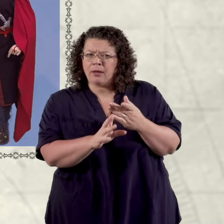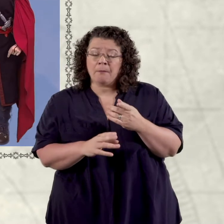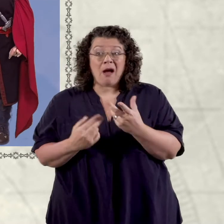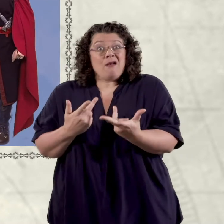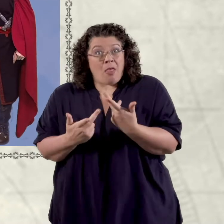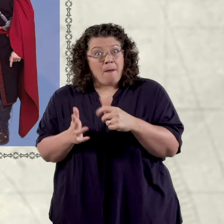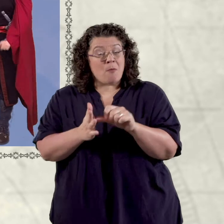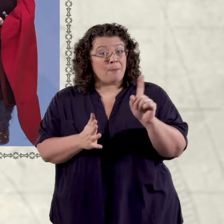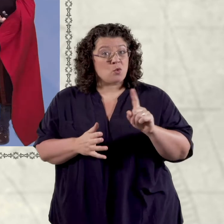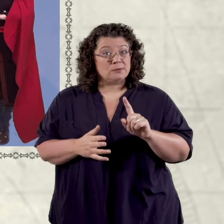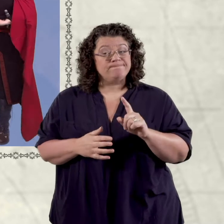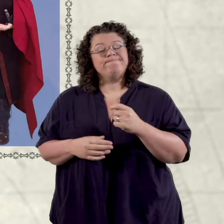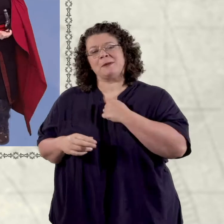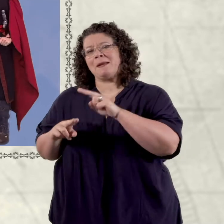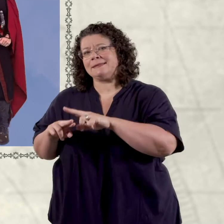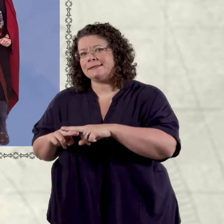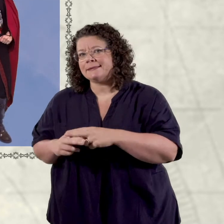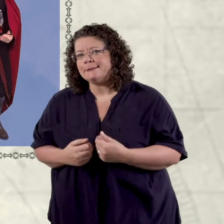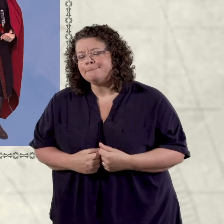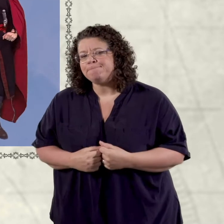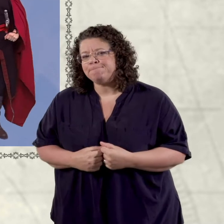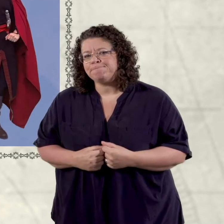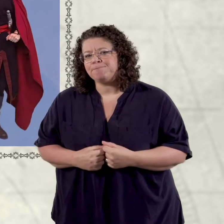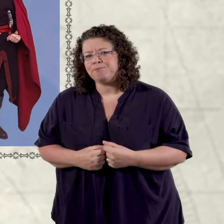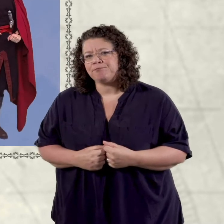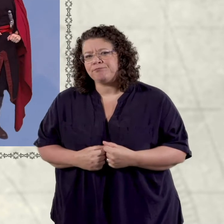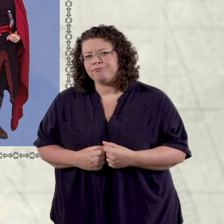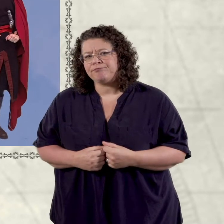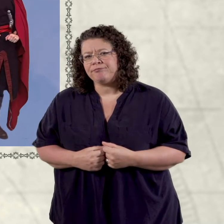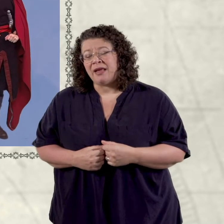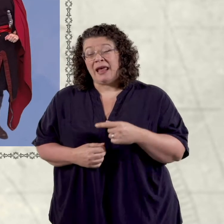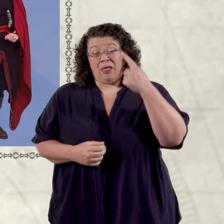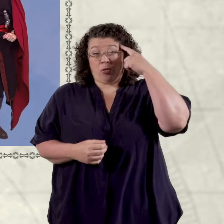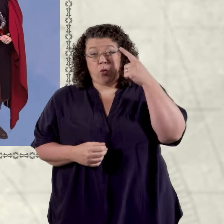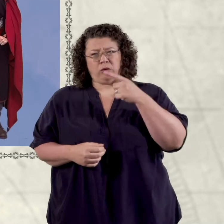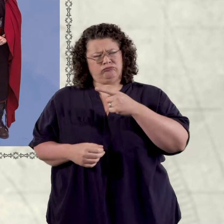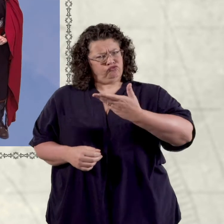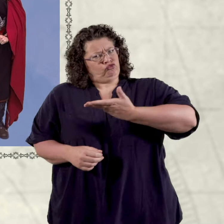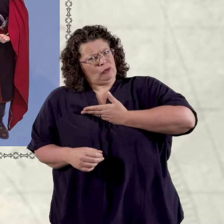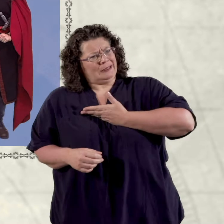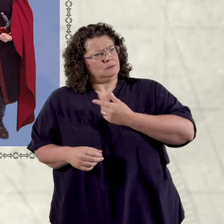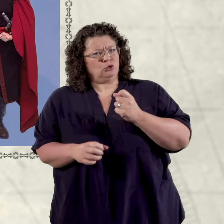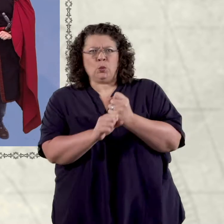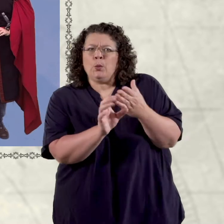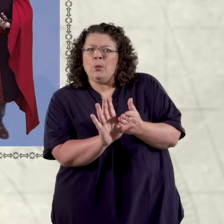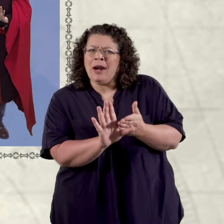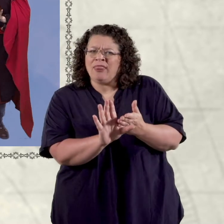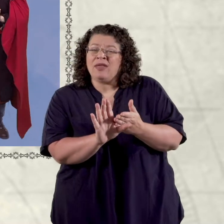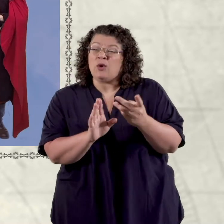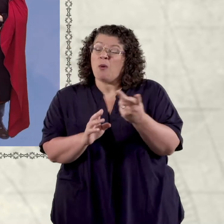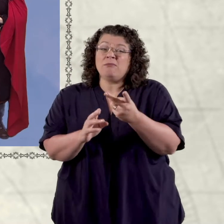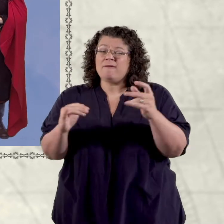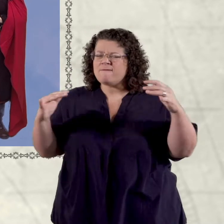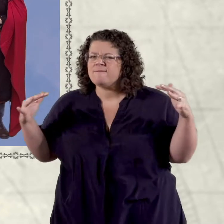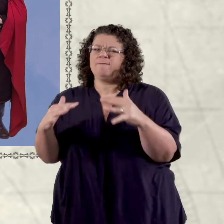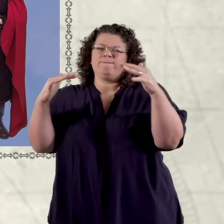Dad. Roedd o yn hawlio ei fod o wedi cael rhan o Gwynedd. Felly dyma'r ddau yn brwydro dros pwy